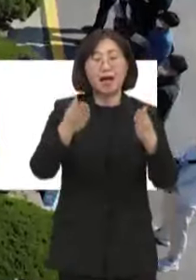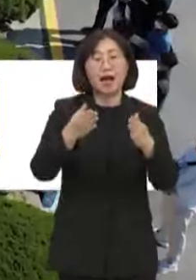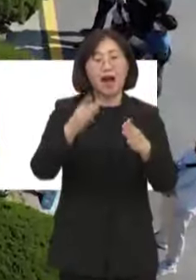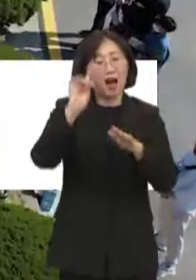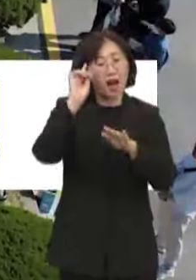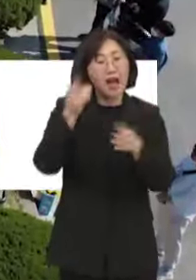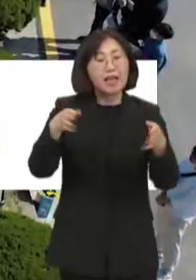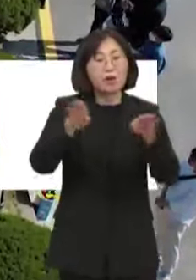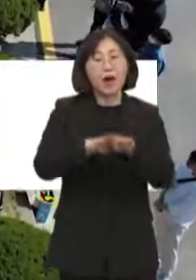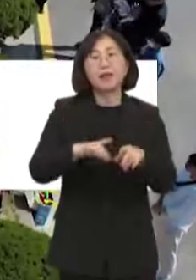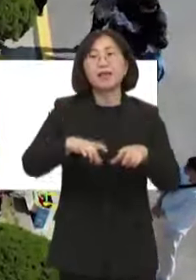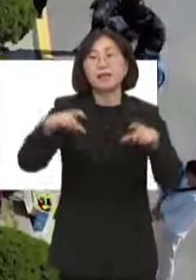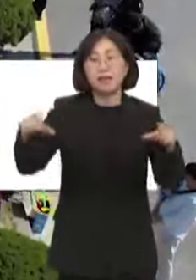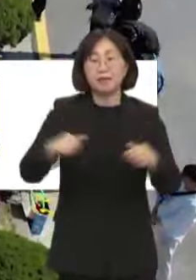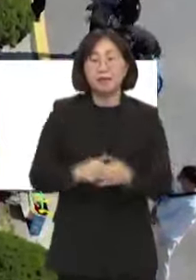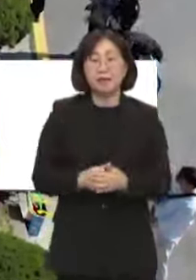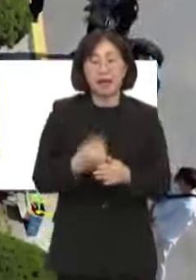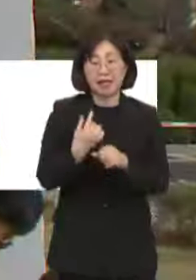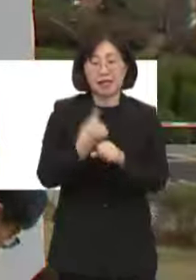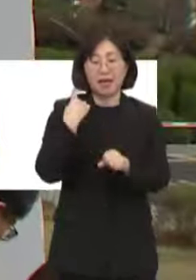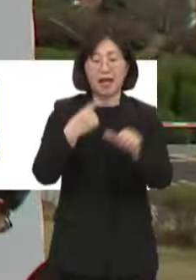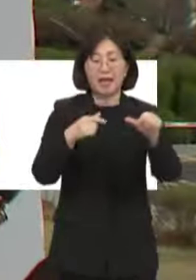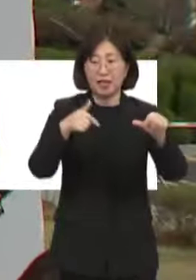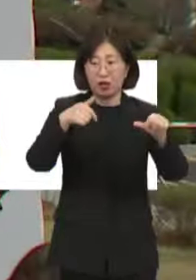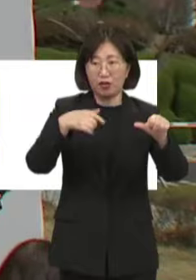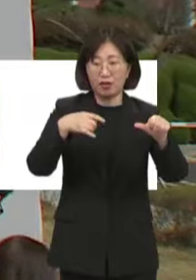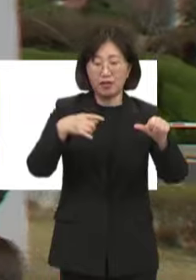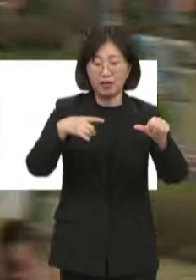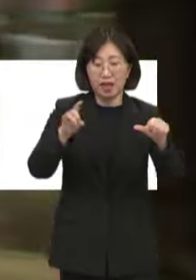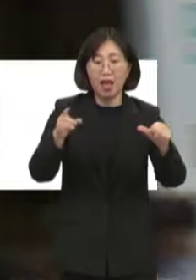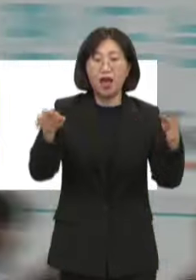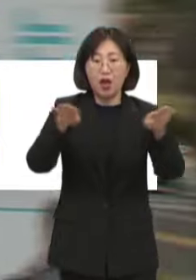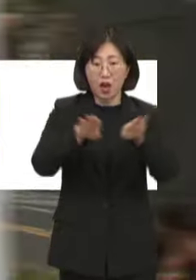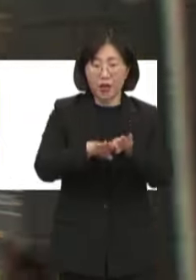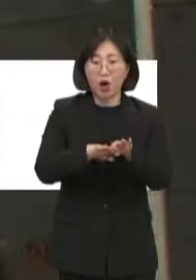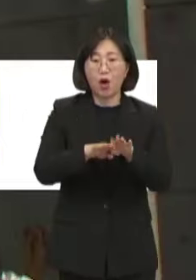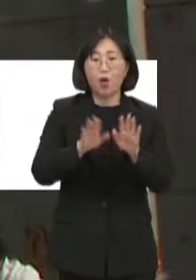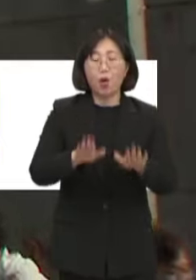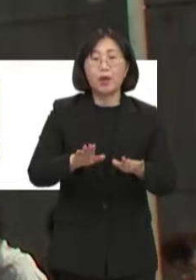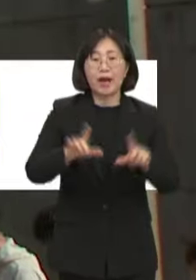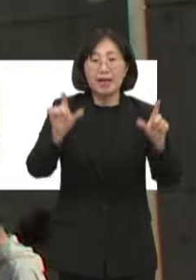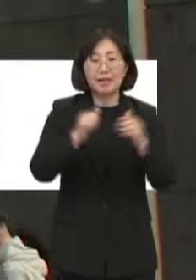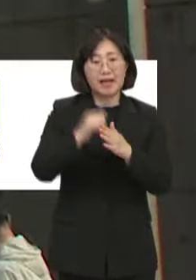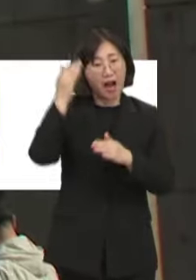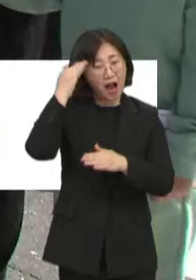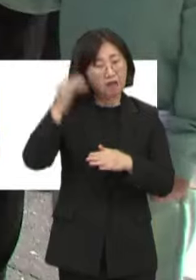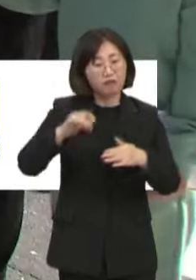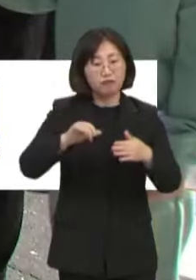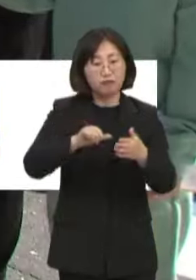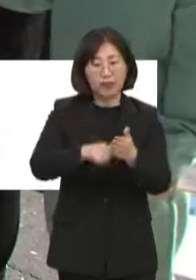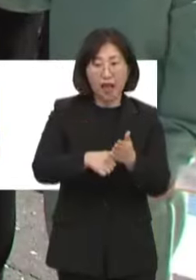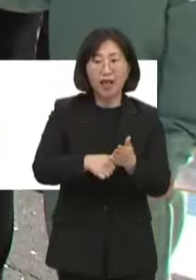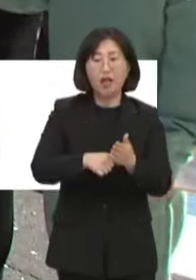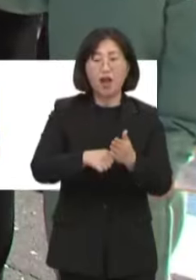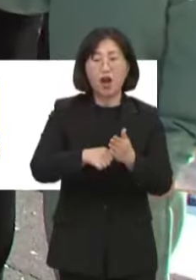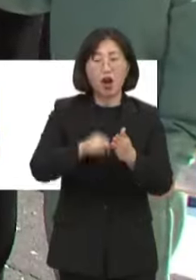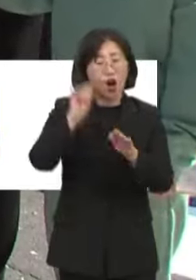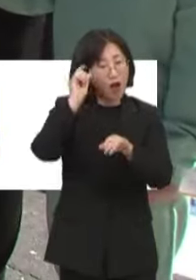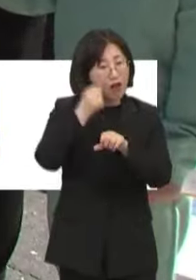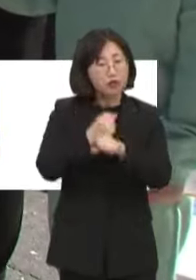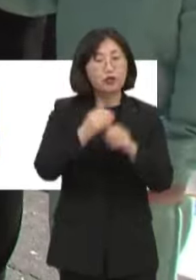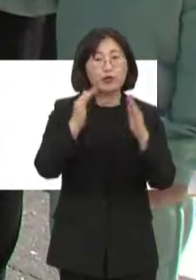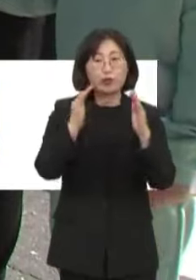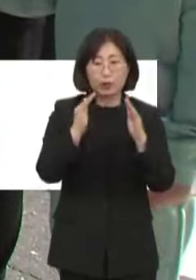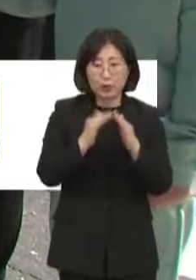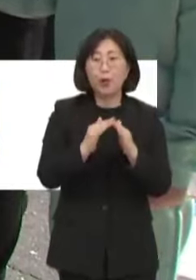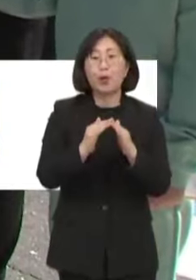운영됩니다. 지난해 5개 기관이 참여했던 개방 행사는 올해 민간연구소인 한국타이어앤테크놀로지의 친환경